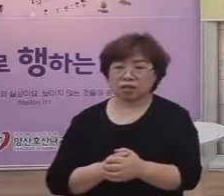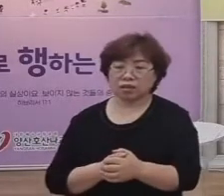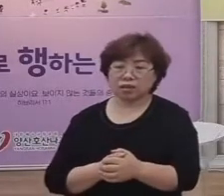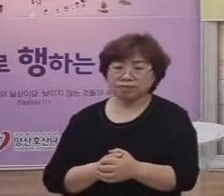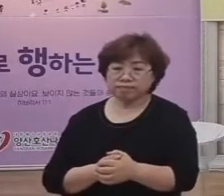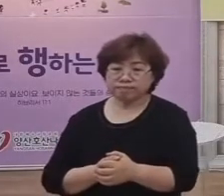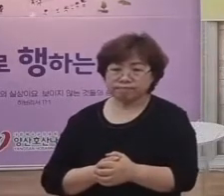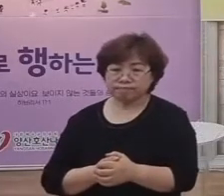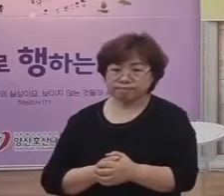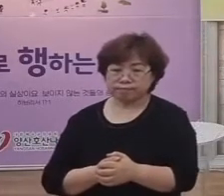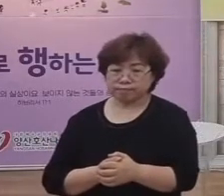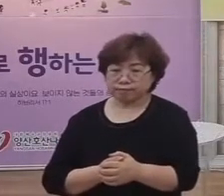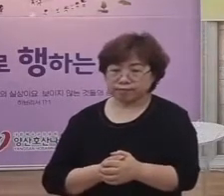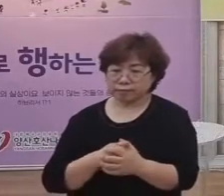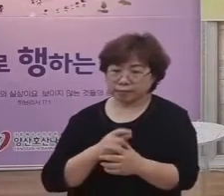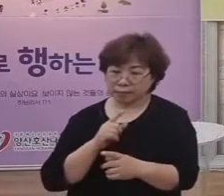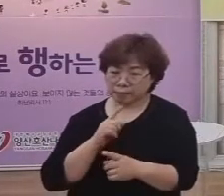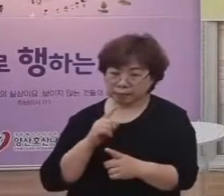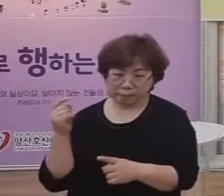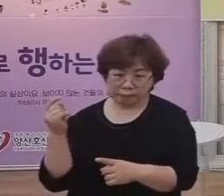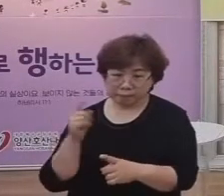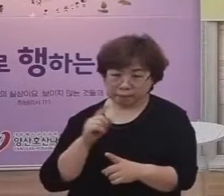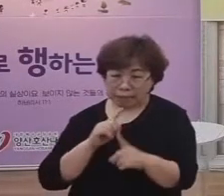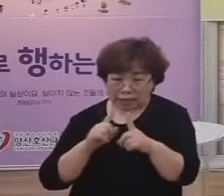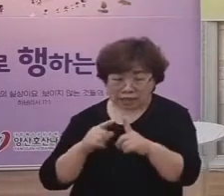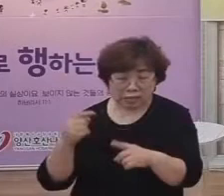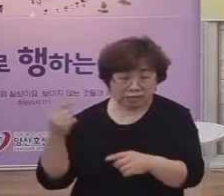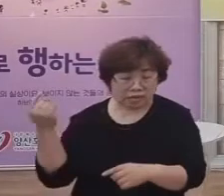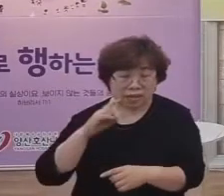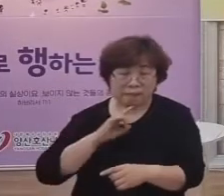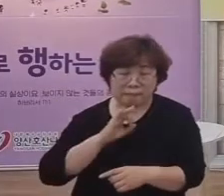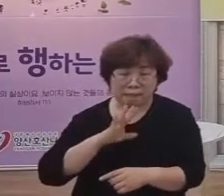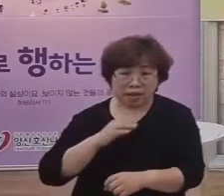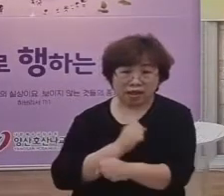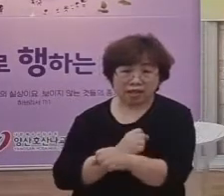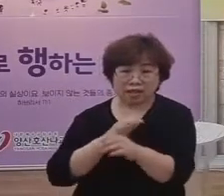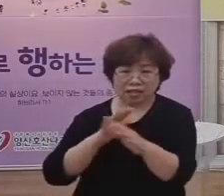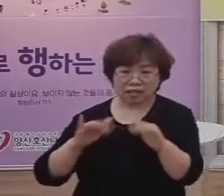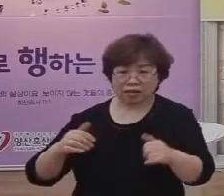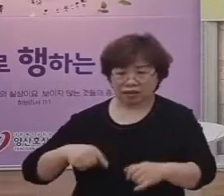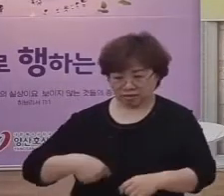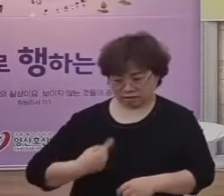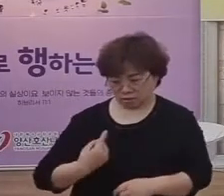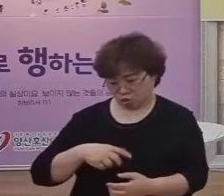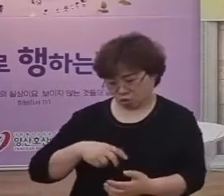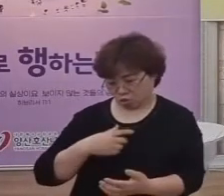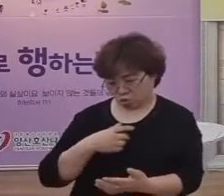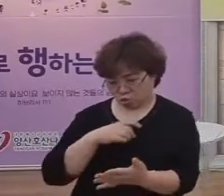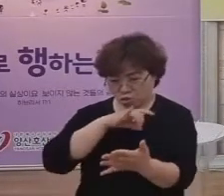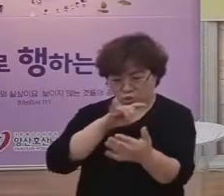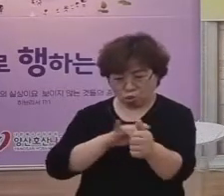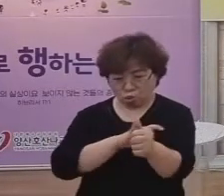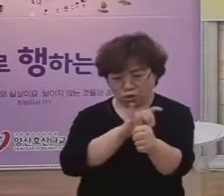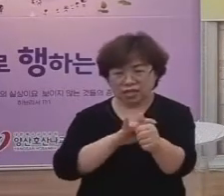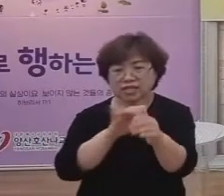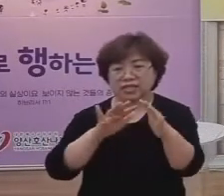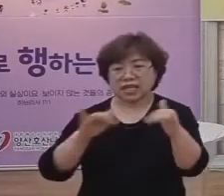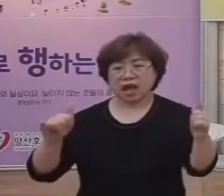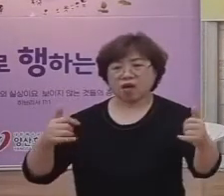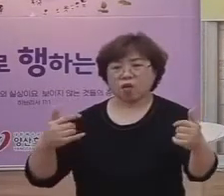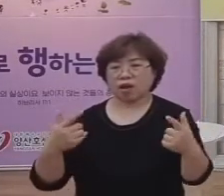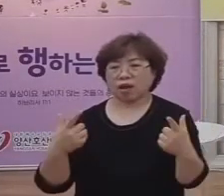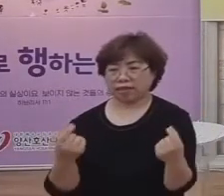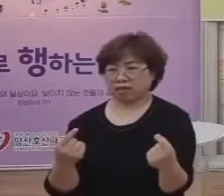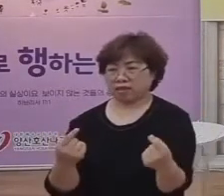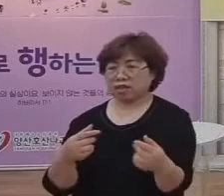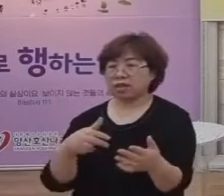이 말씀을 듣기만 하는 이 사람의 문제는 자기를 속이는 자가 된다라고 하는, 이 생각지도